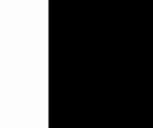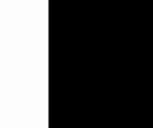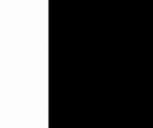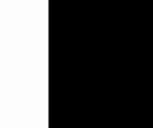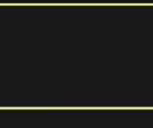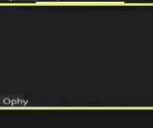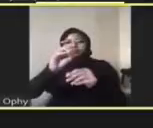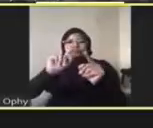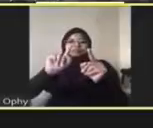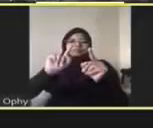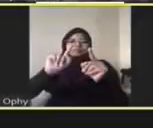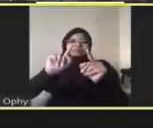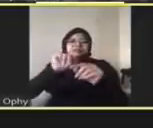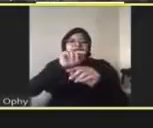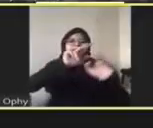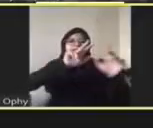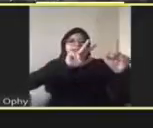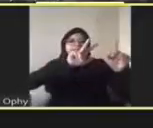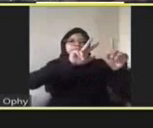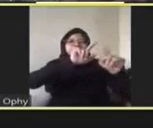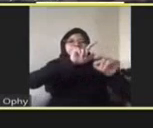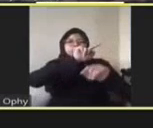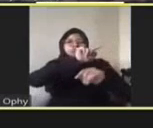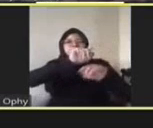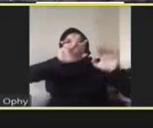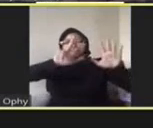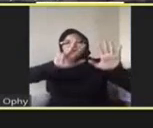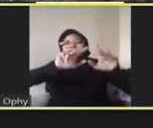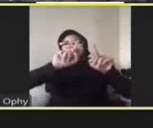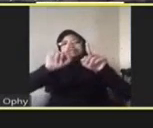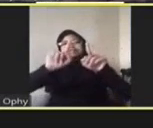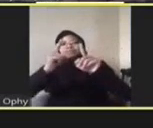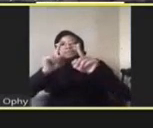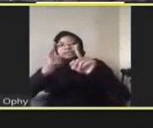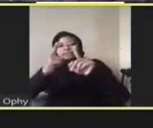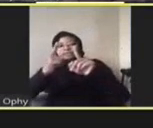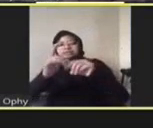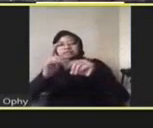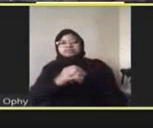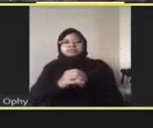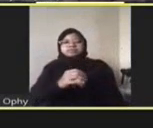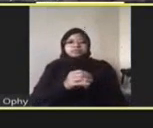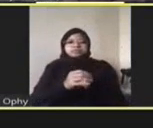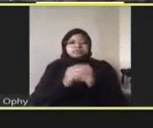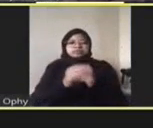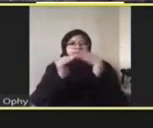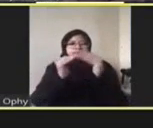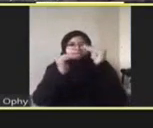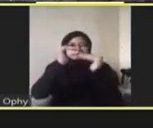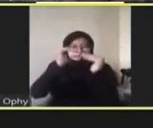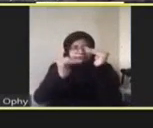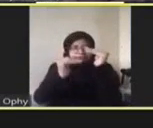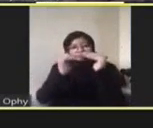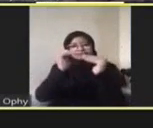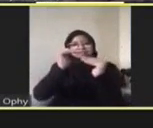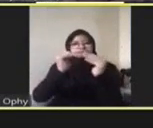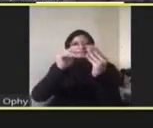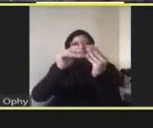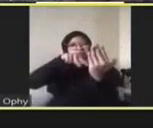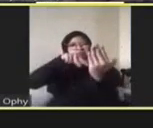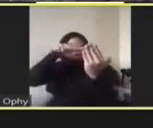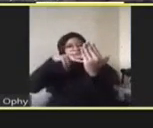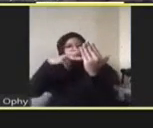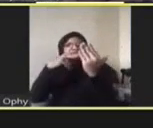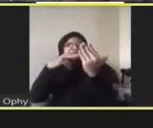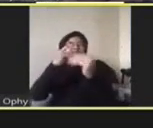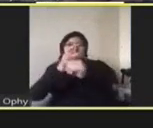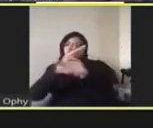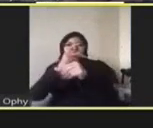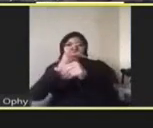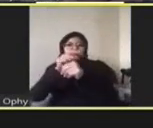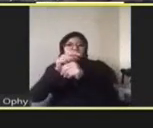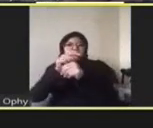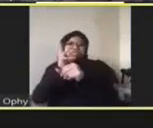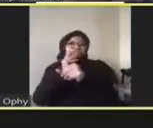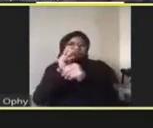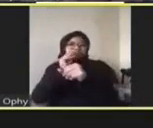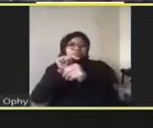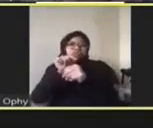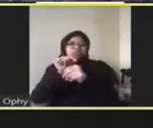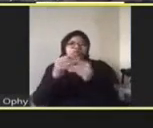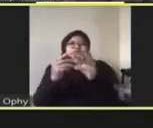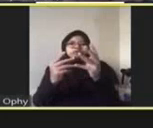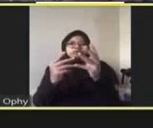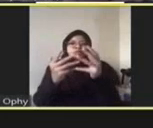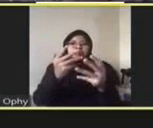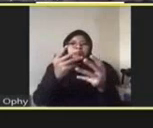18.111. Nah itu kalau melihat di sini usia guru yang berpartisipasi paling tinggi adalah memang